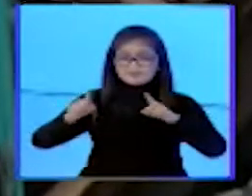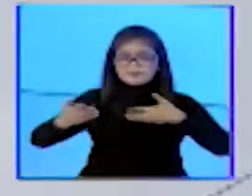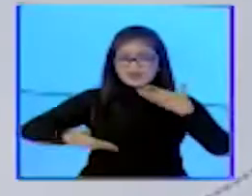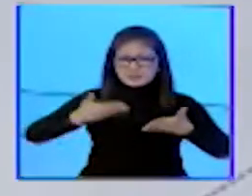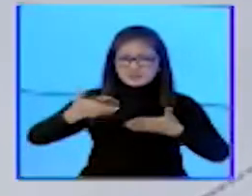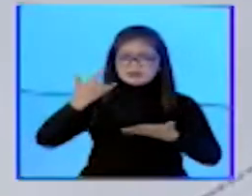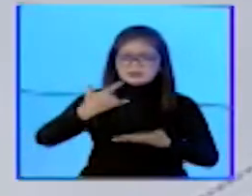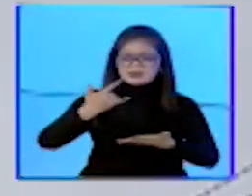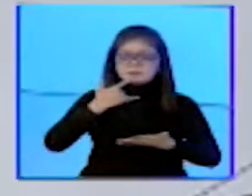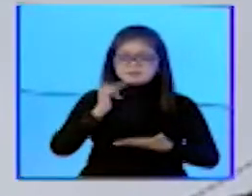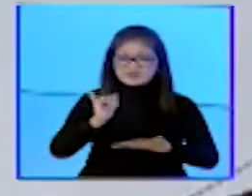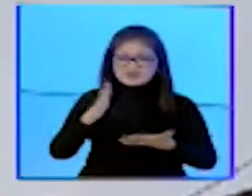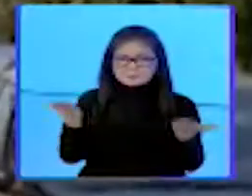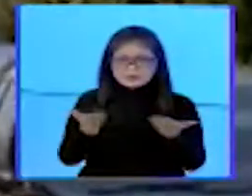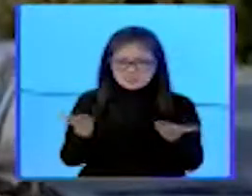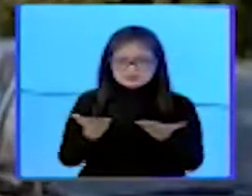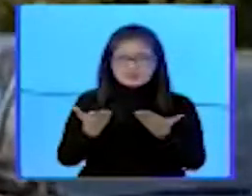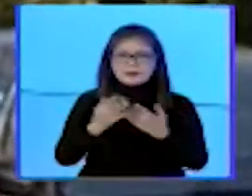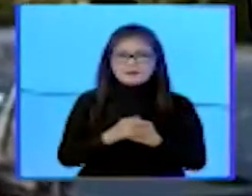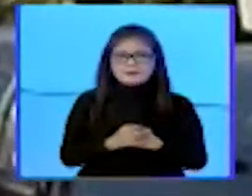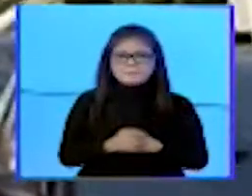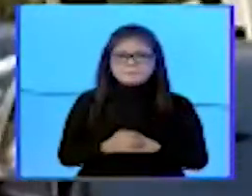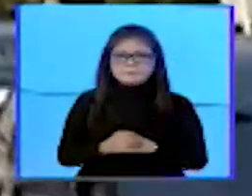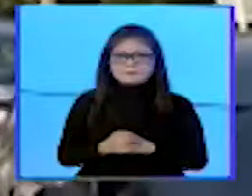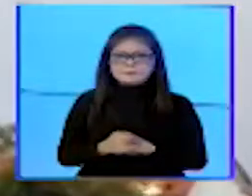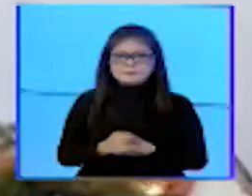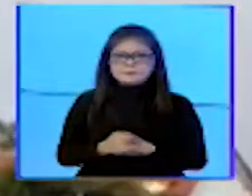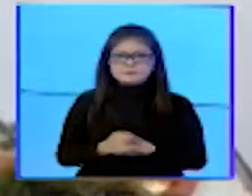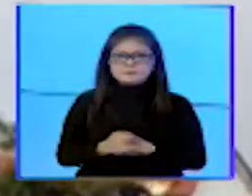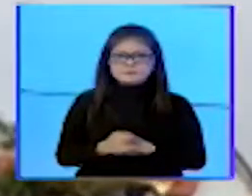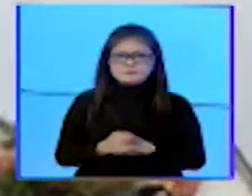normal. Dari Sukabumi, Jawa Barat, Wilda Topan, iNews, melaporkan.